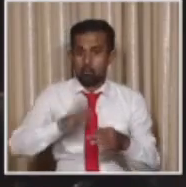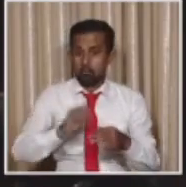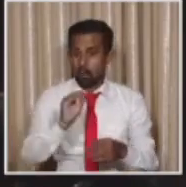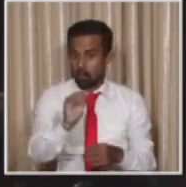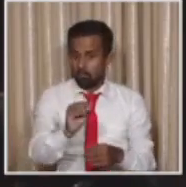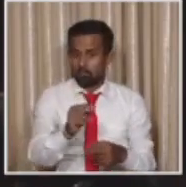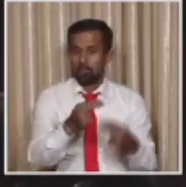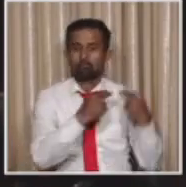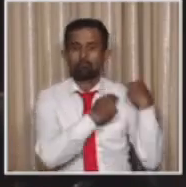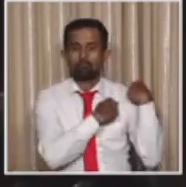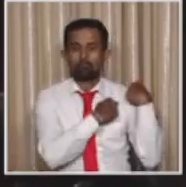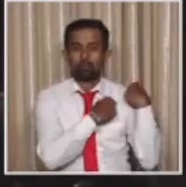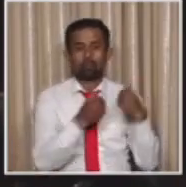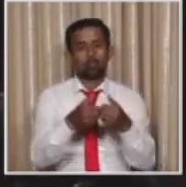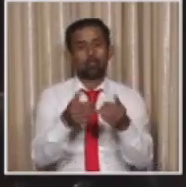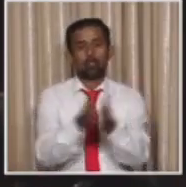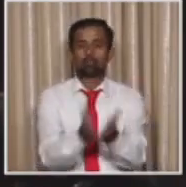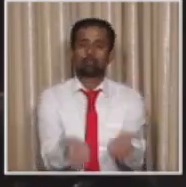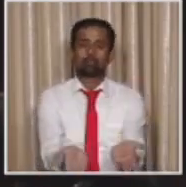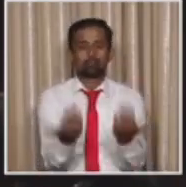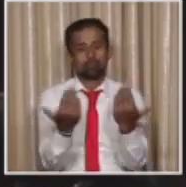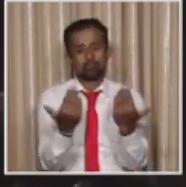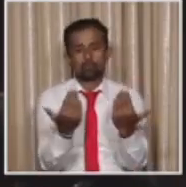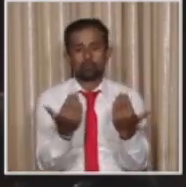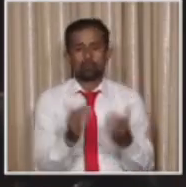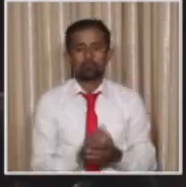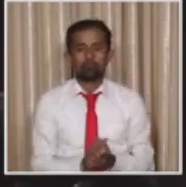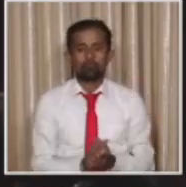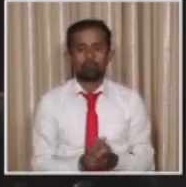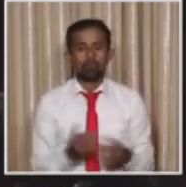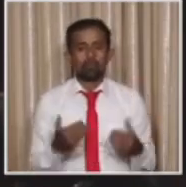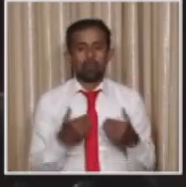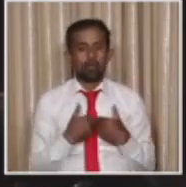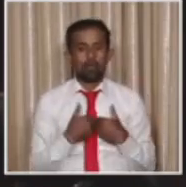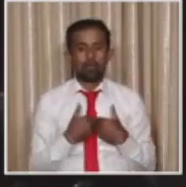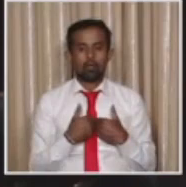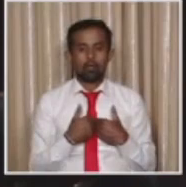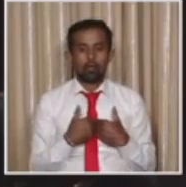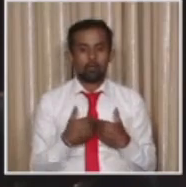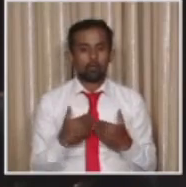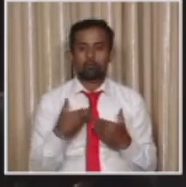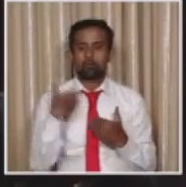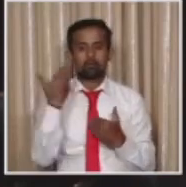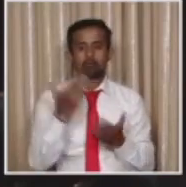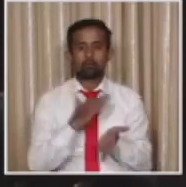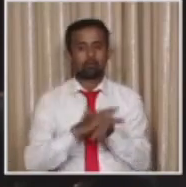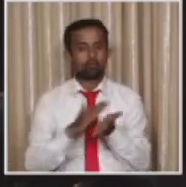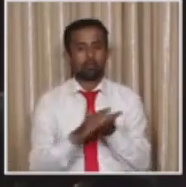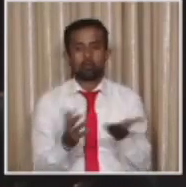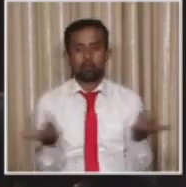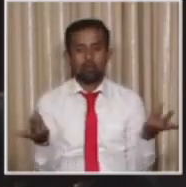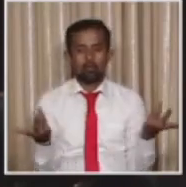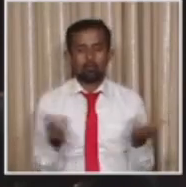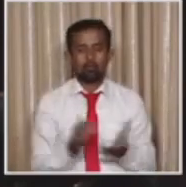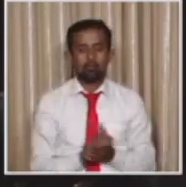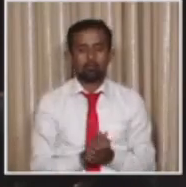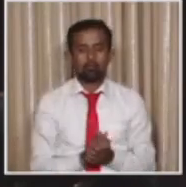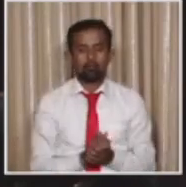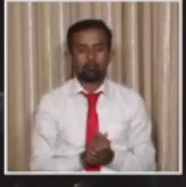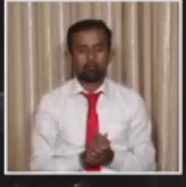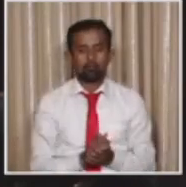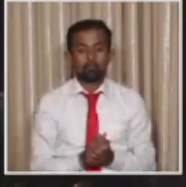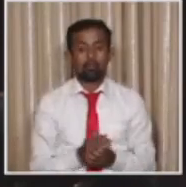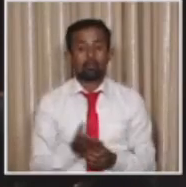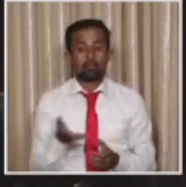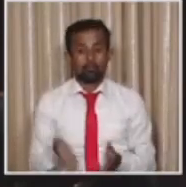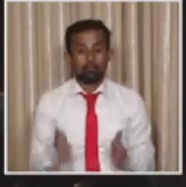ඒ වගකීමත් ඔබතුමාලම බාර ගන්න. මොකද අපිට එතන එහා පැත්තේ වෙන මුකුත් කරන්න විදියක් නැහැ. දැන් බලන්න මේකත් එක